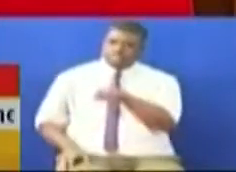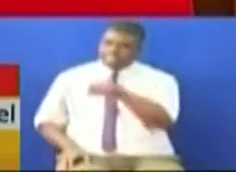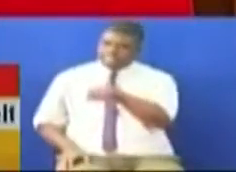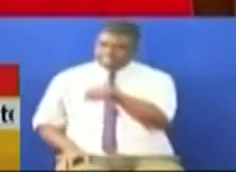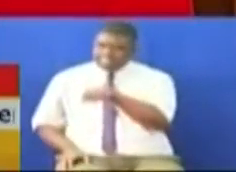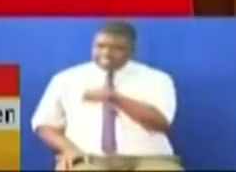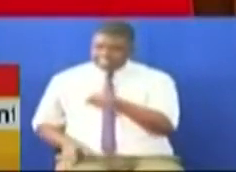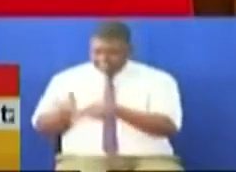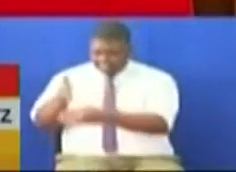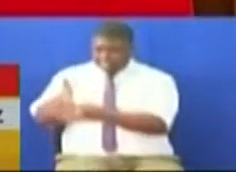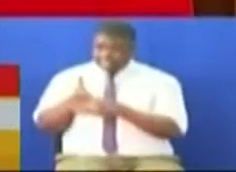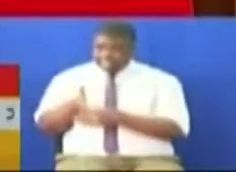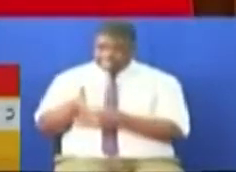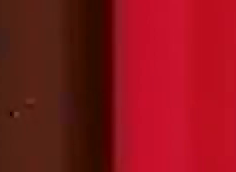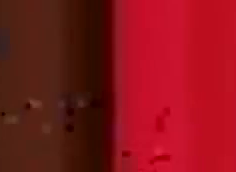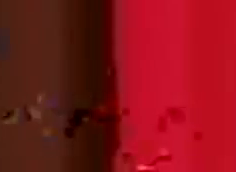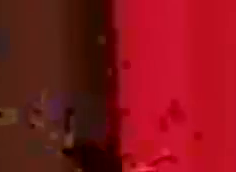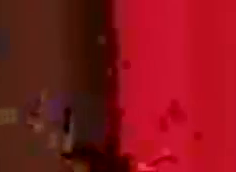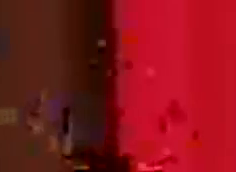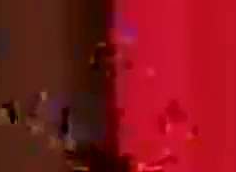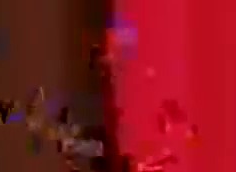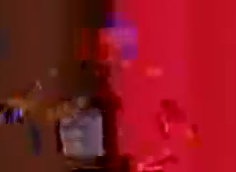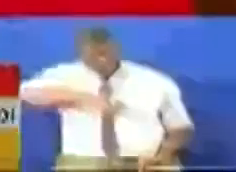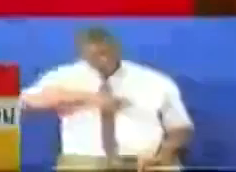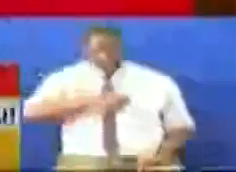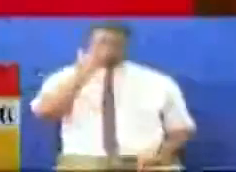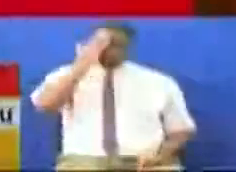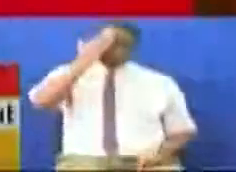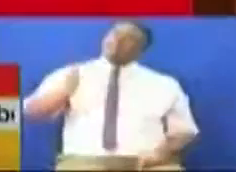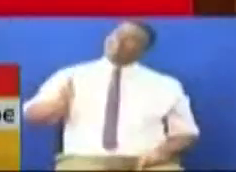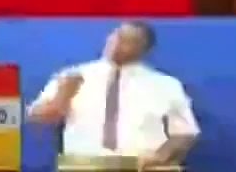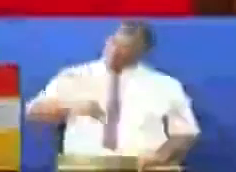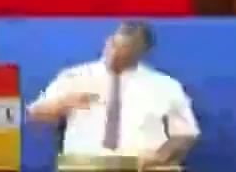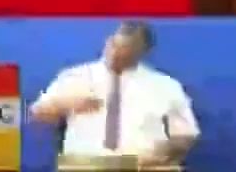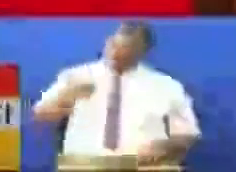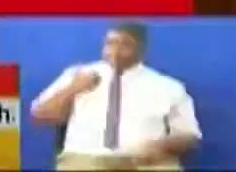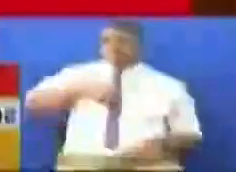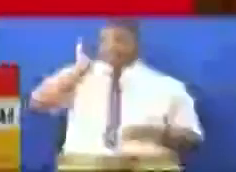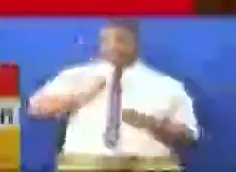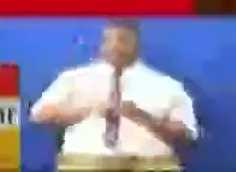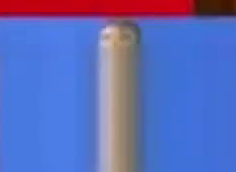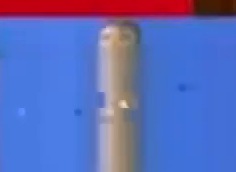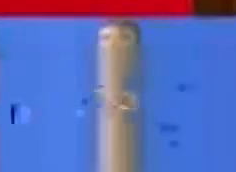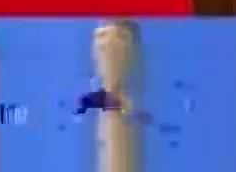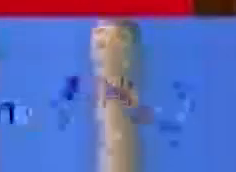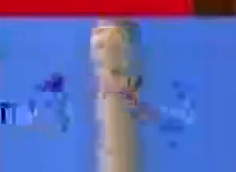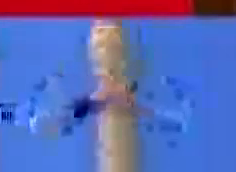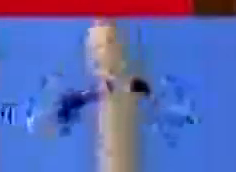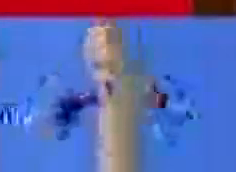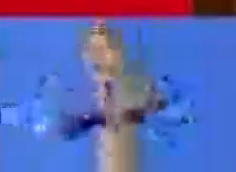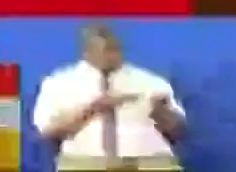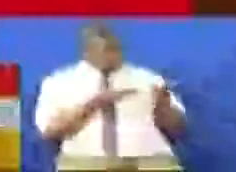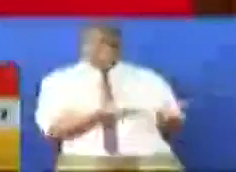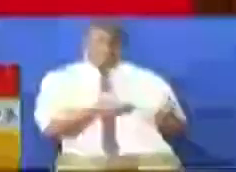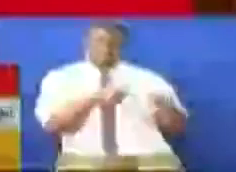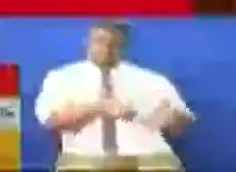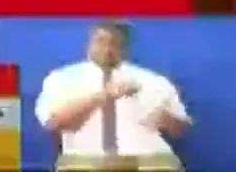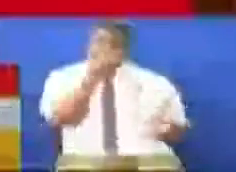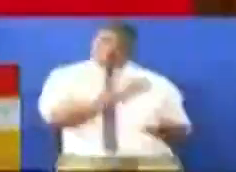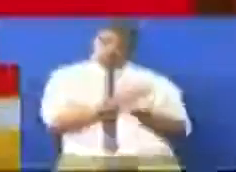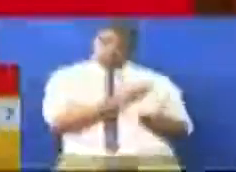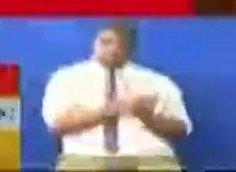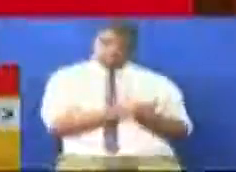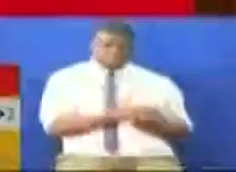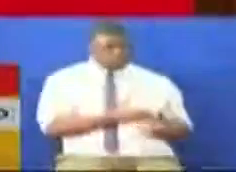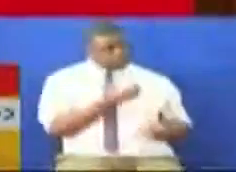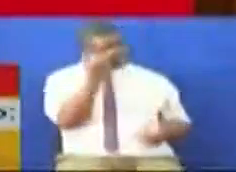wananunua shirika hili. Kwa hiyo mheshimiwa speaker, sisi tunataka kujua kwamba serikali inachukua hatua gani mpaka sasa kuhakikisha kwamba kama alivyoshauri